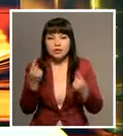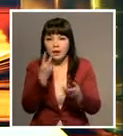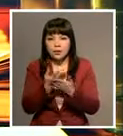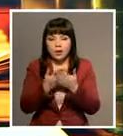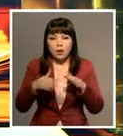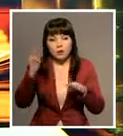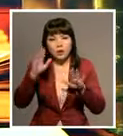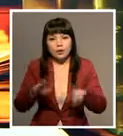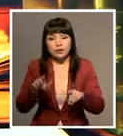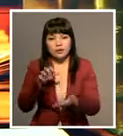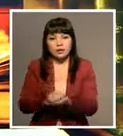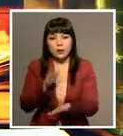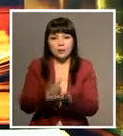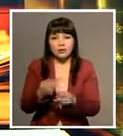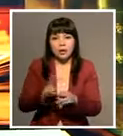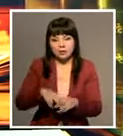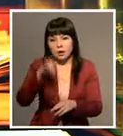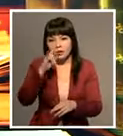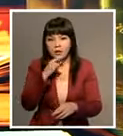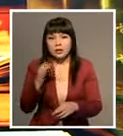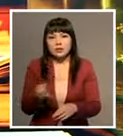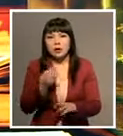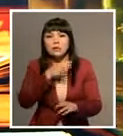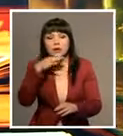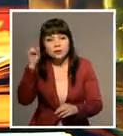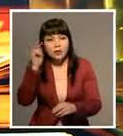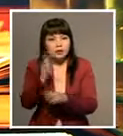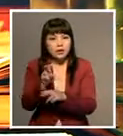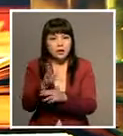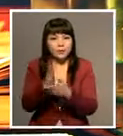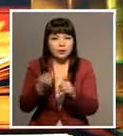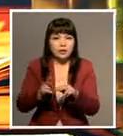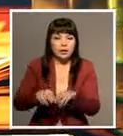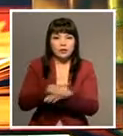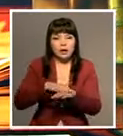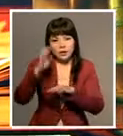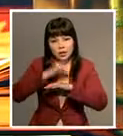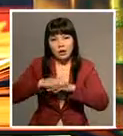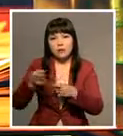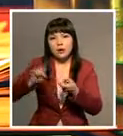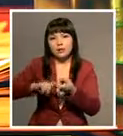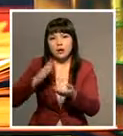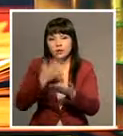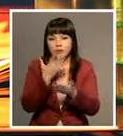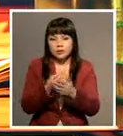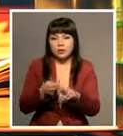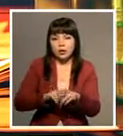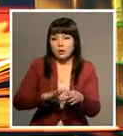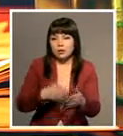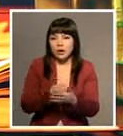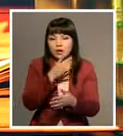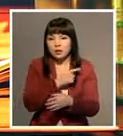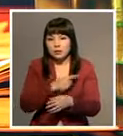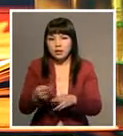екінші оқу орны. Бұл білім ордасында Қазақтың талай игі жақсылары білім алған. Оқу орнының елімізбен байланысы күні бүгінге дейін үзілген жоқ. Қазір бұл